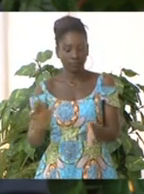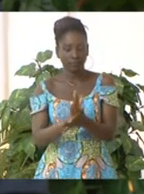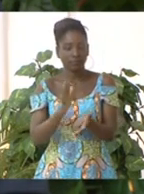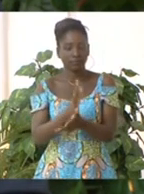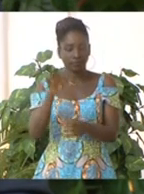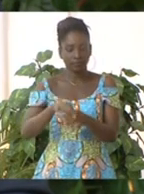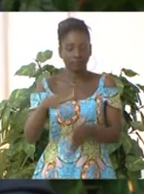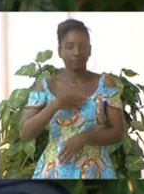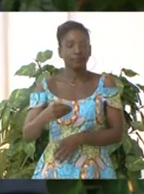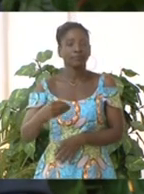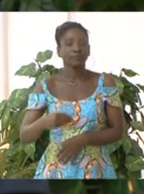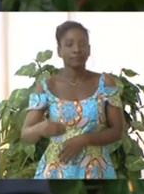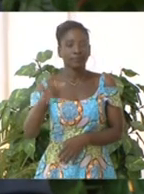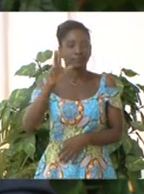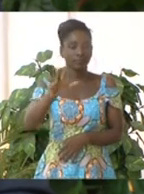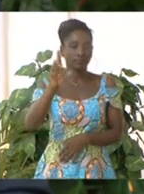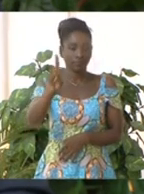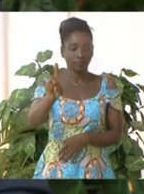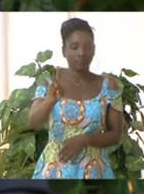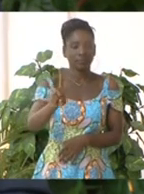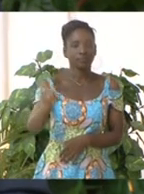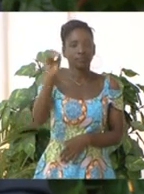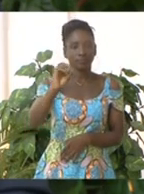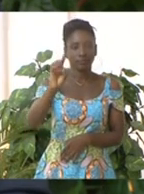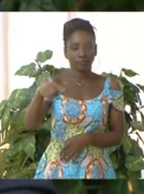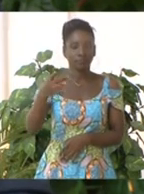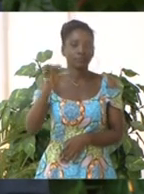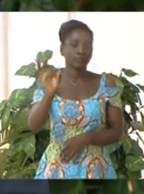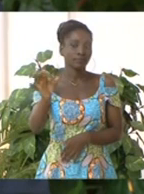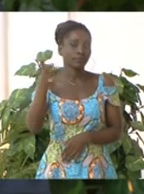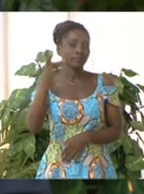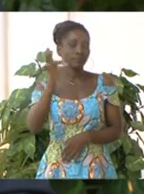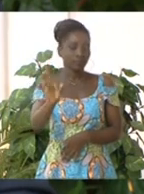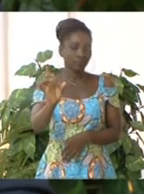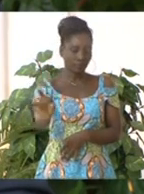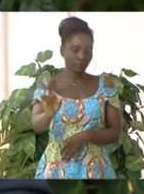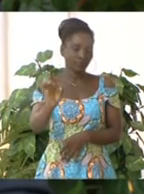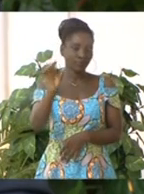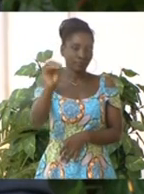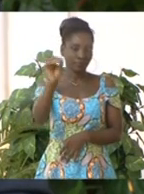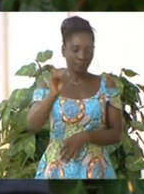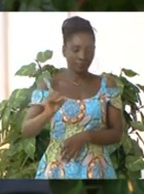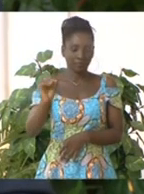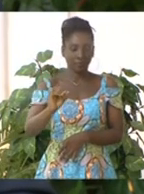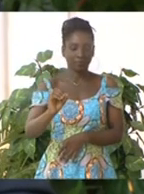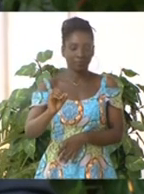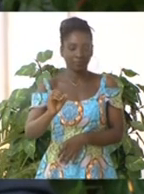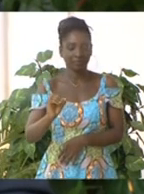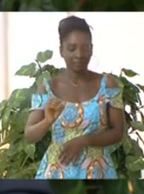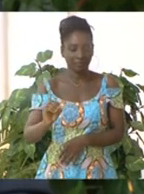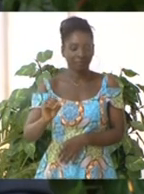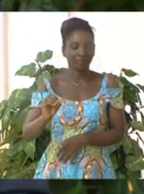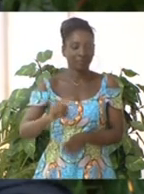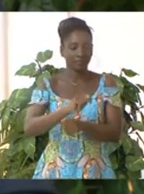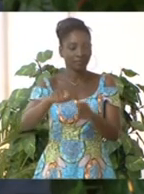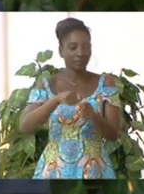blanc, 31, soit 0,98%. Suffrage exprimé,